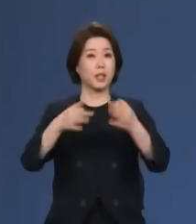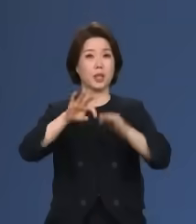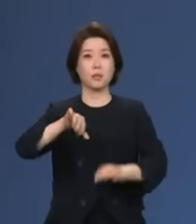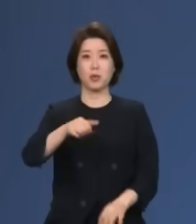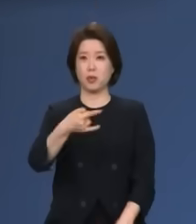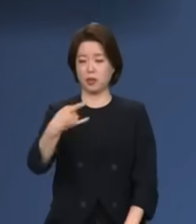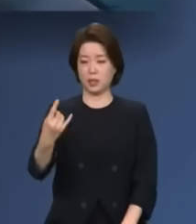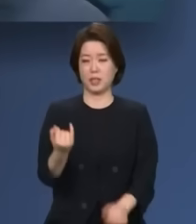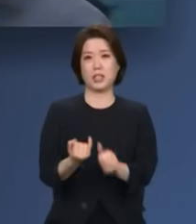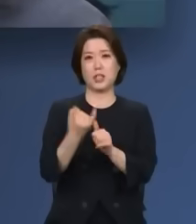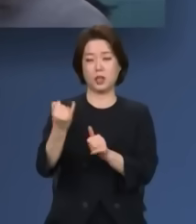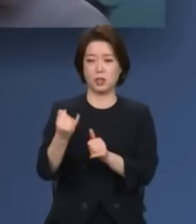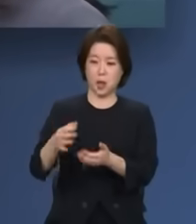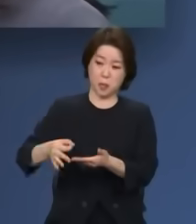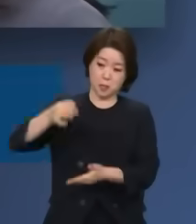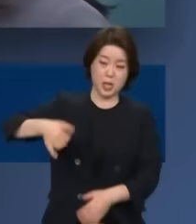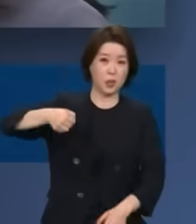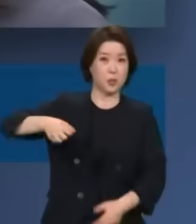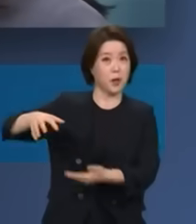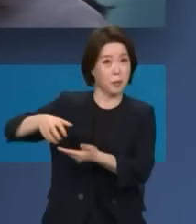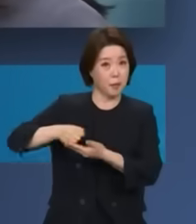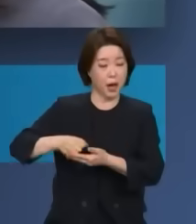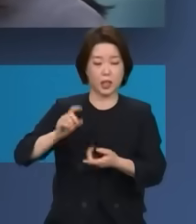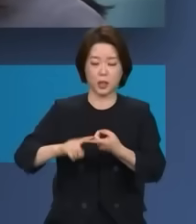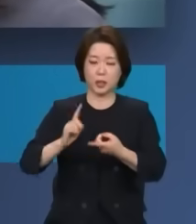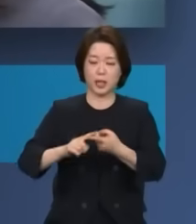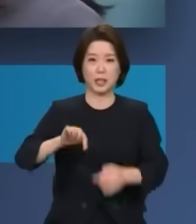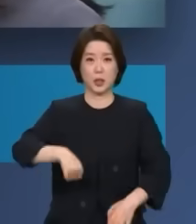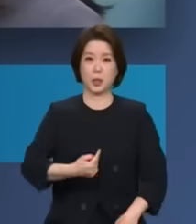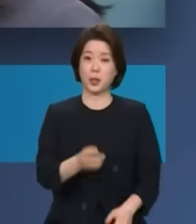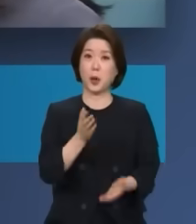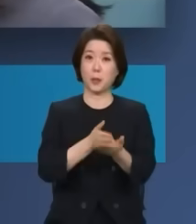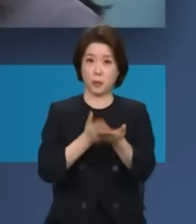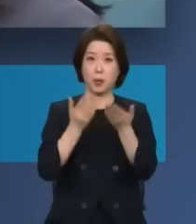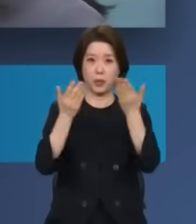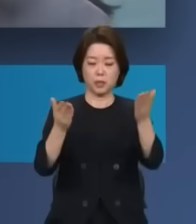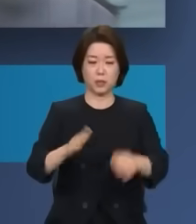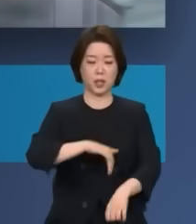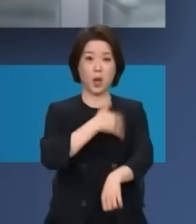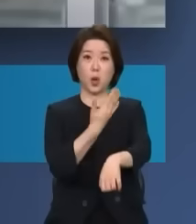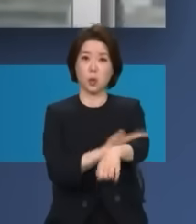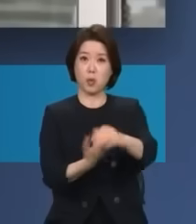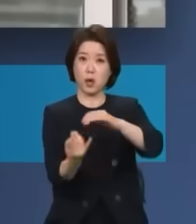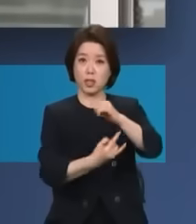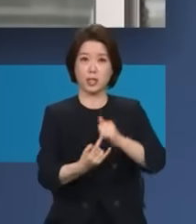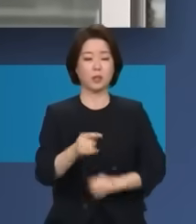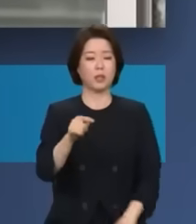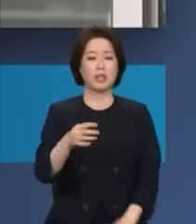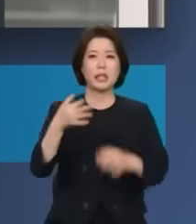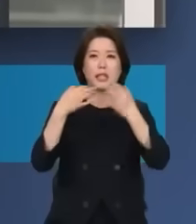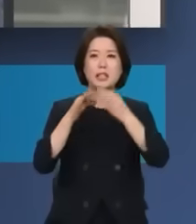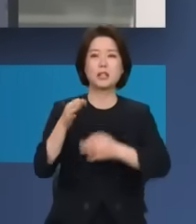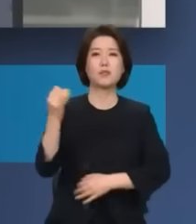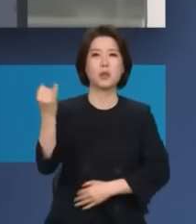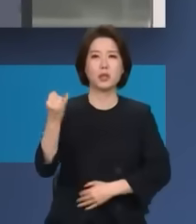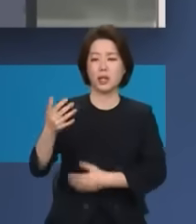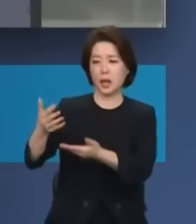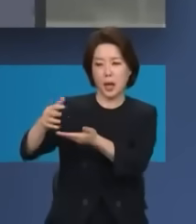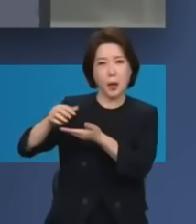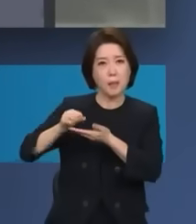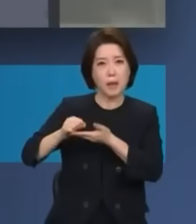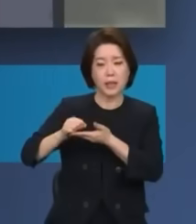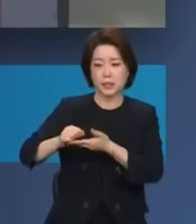김건희 여사 명품백 수수 사건 관련 단독 보도로 이어가겠습니다. 권익위는 김 여사가 받은 명품백이 외국인한테